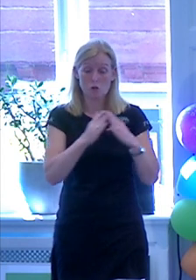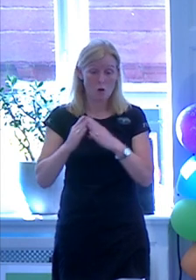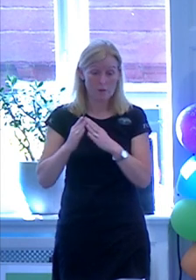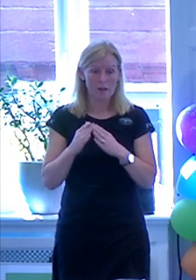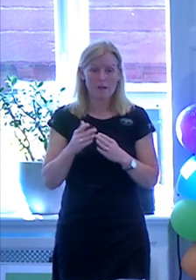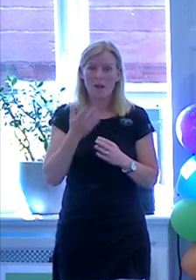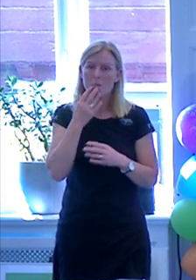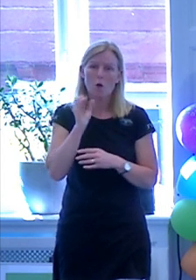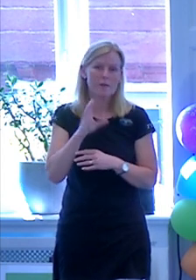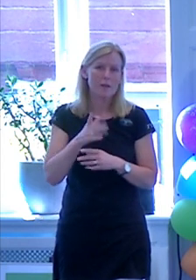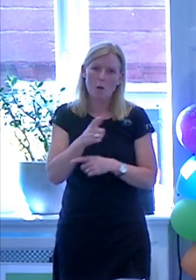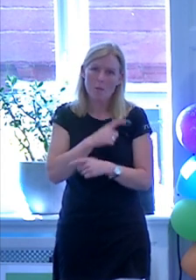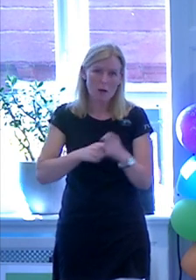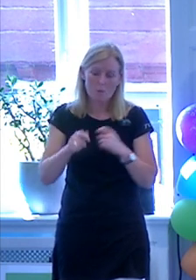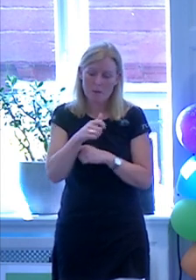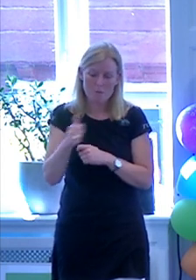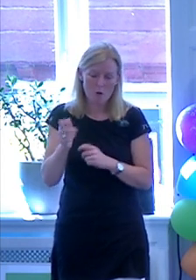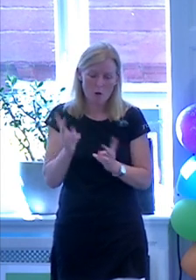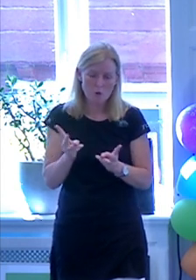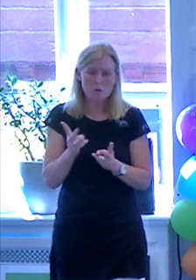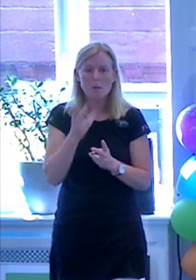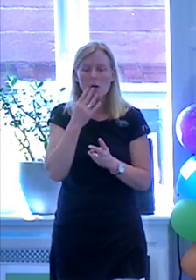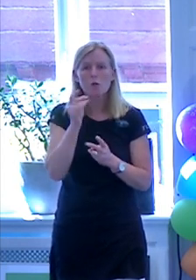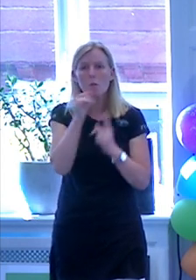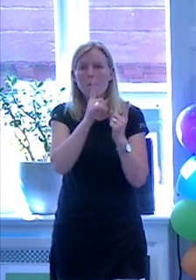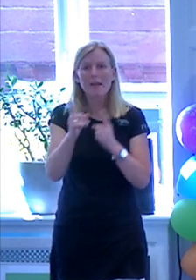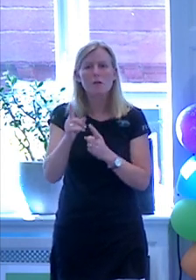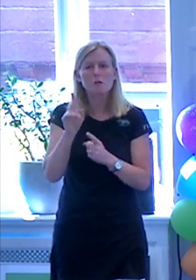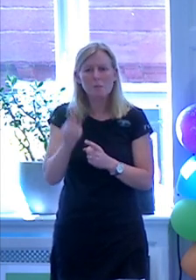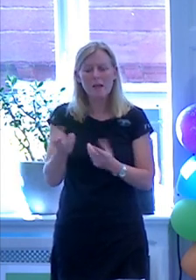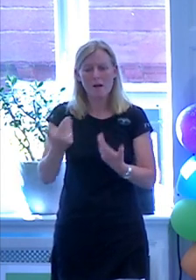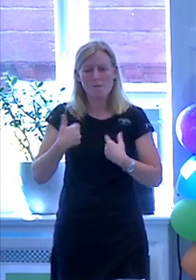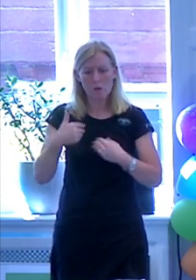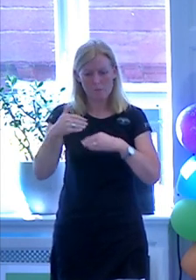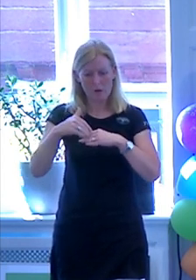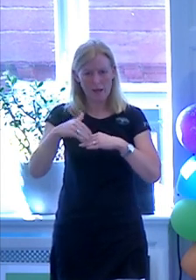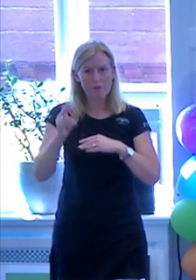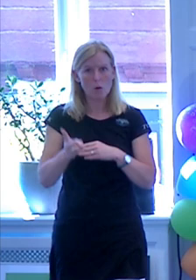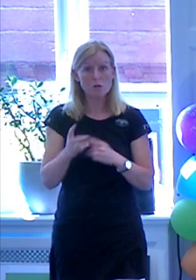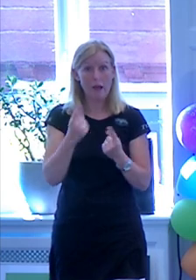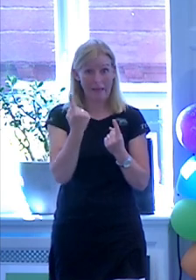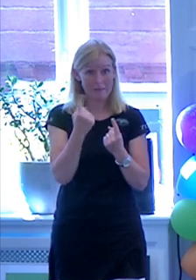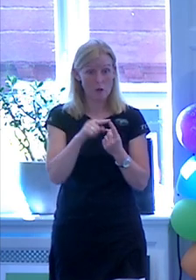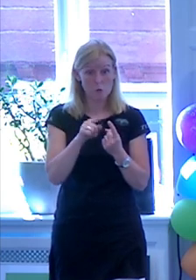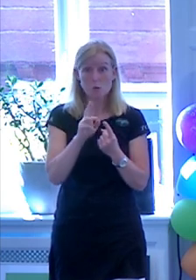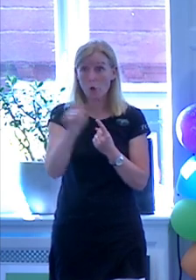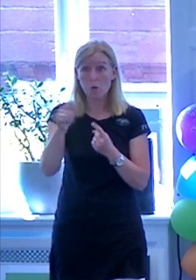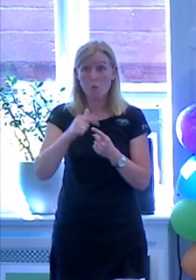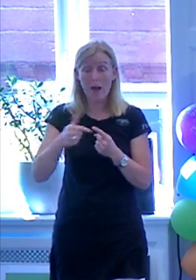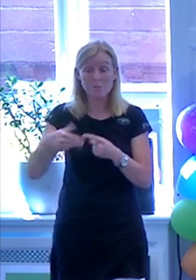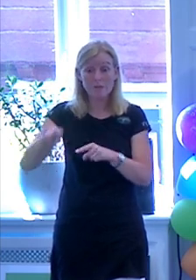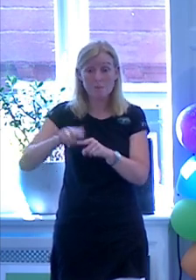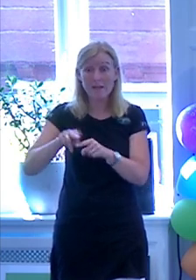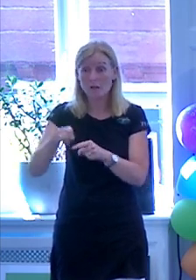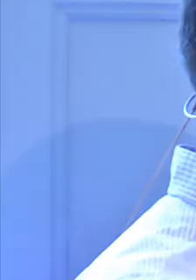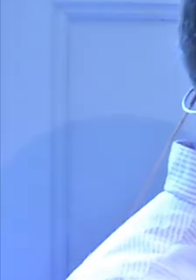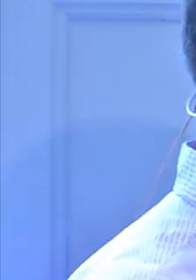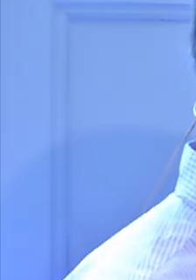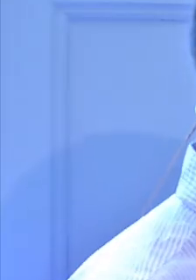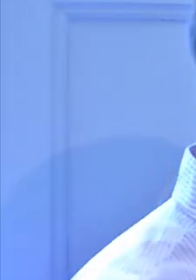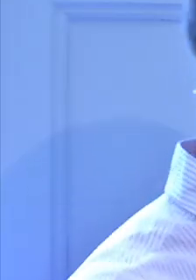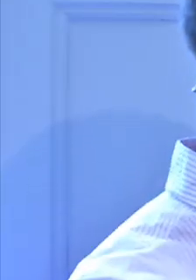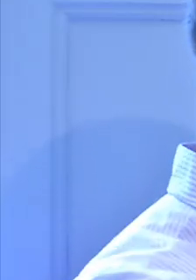jag pratar inte bara om ekonomin, jag pratar om människor som faktiskt fick besked om att ett, du ska komma ut på en arbetsplats och få möjlighet att